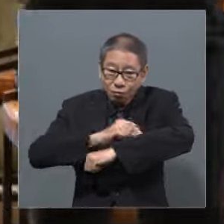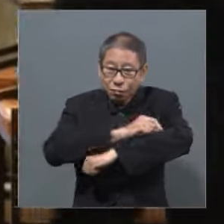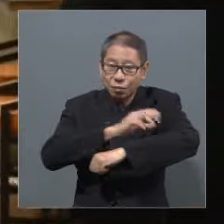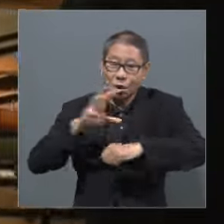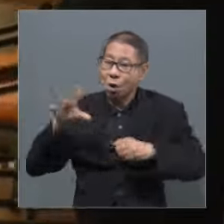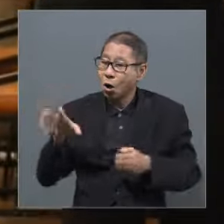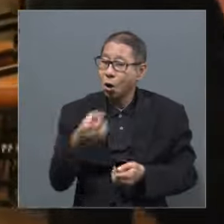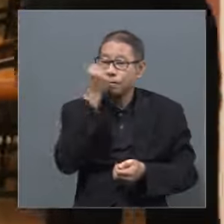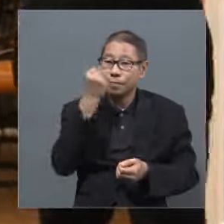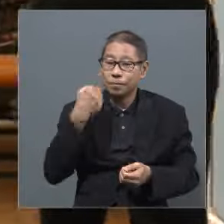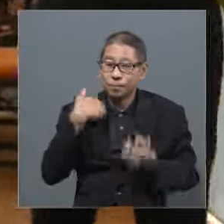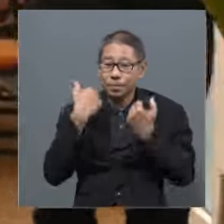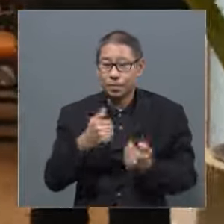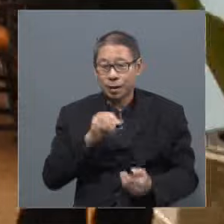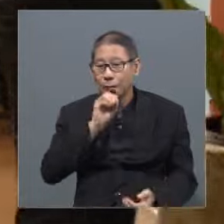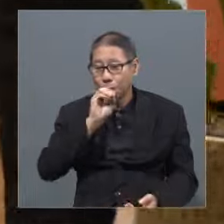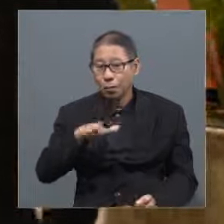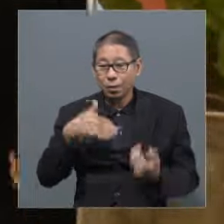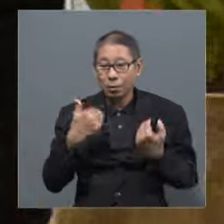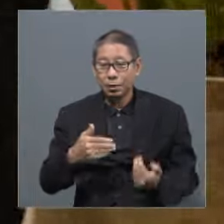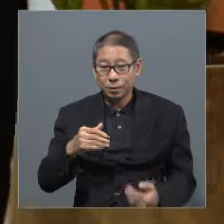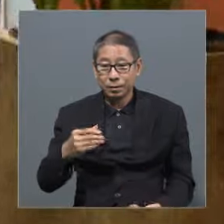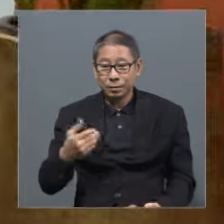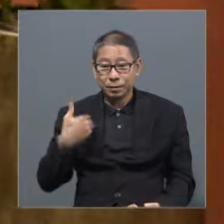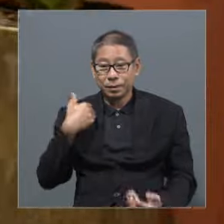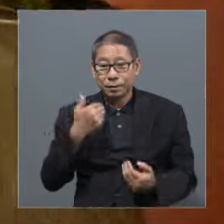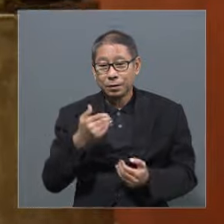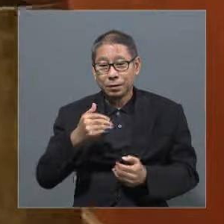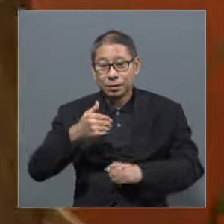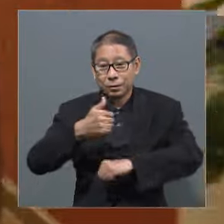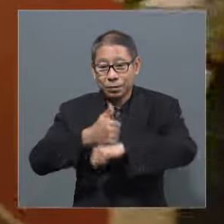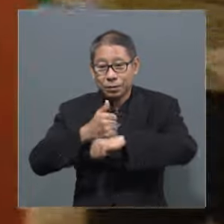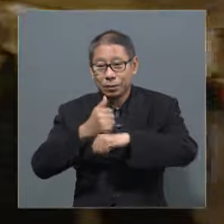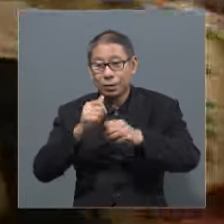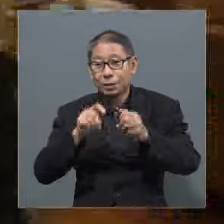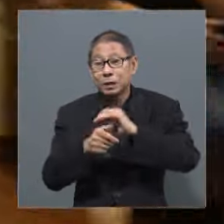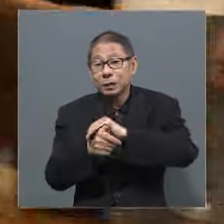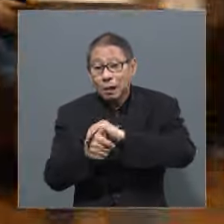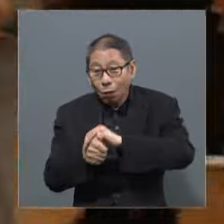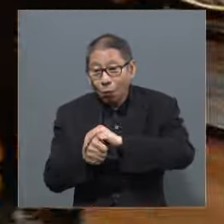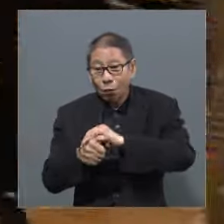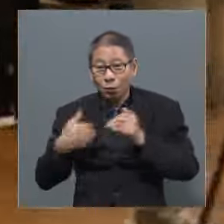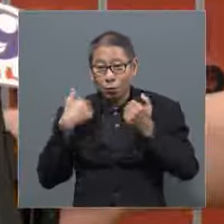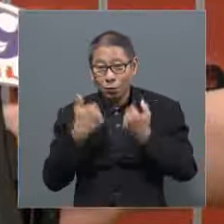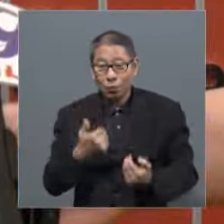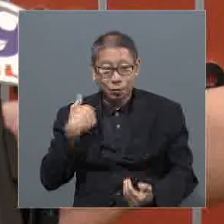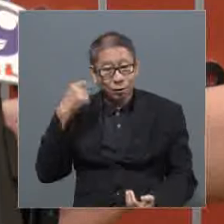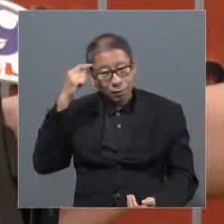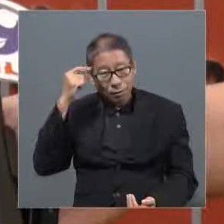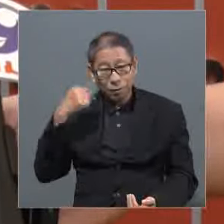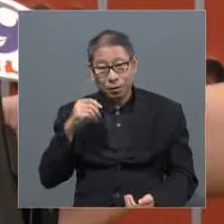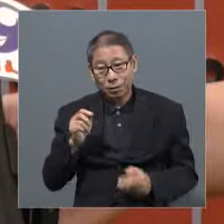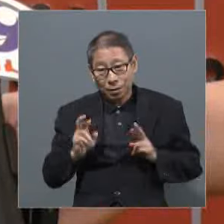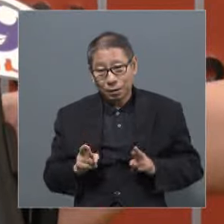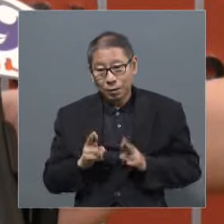ค่ะจึงเรียกร้องค่ะให้ทางพลตำรวจตรีจรนเกียรติปานแก้วรองผู้บัญชาการตำรวจสอบสนกลางและคณะพนักงานสอบสวนค่ะเร่ง